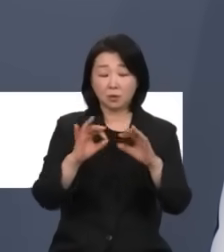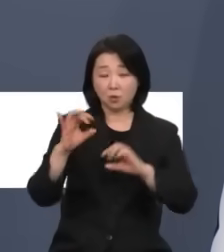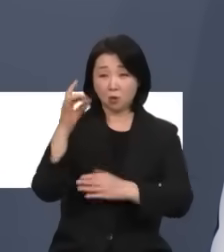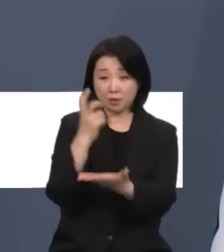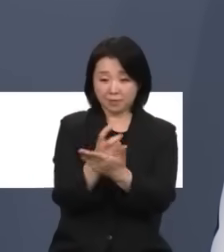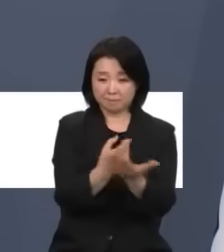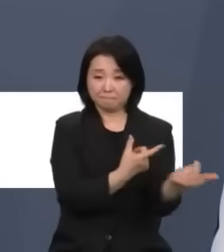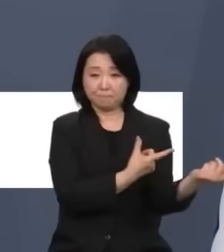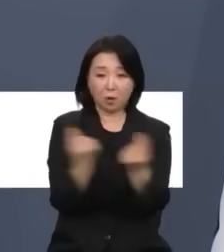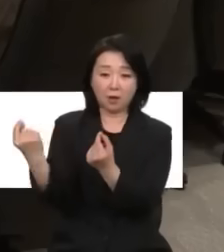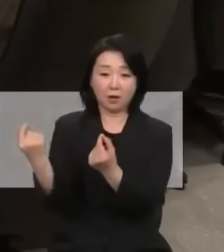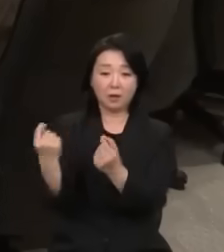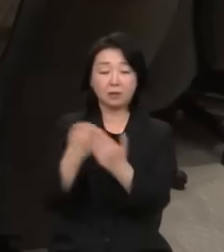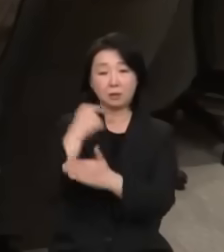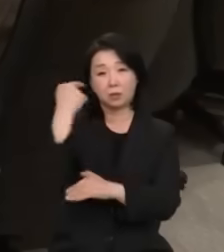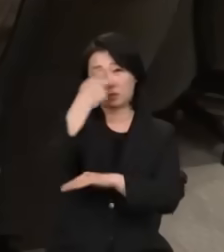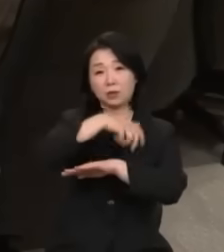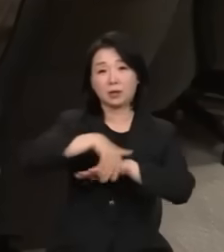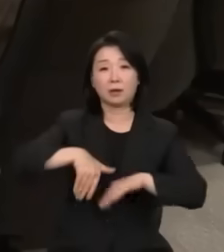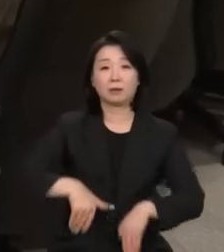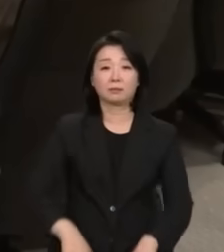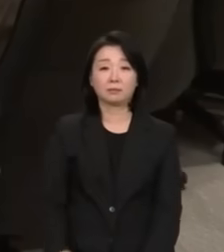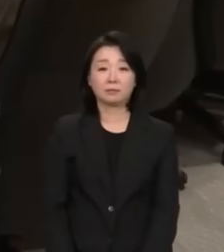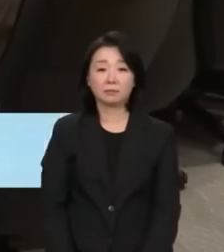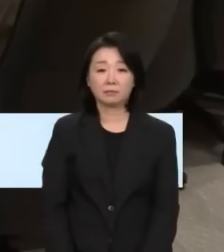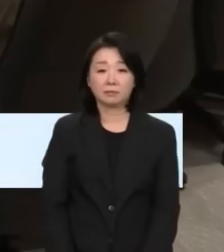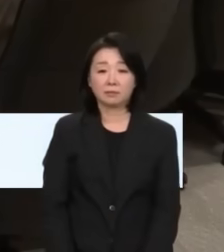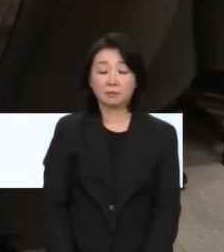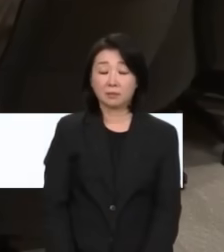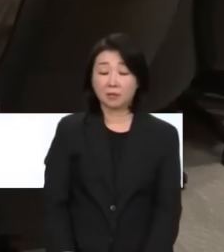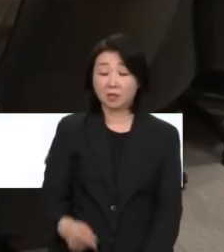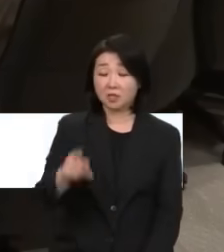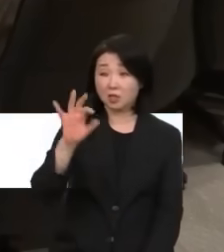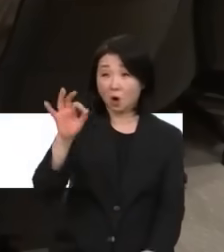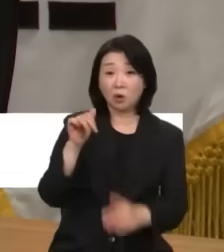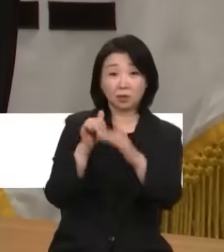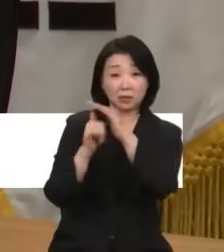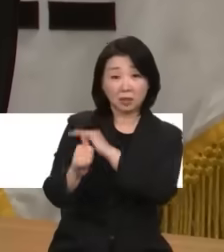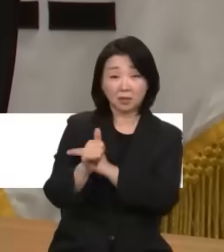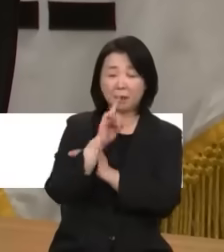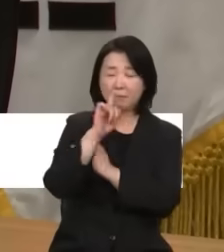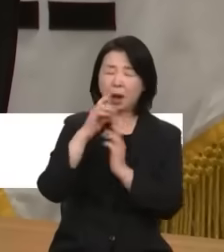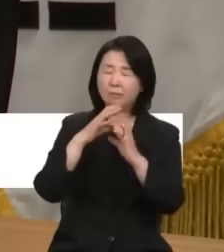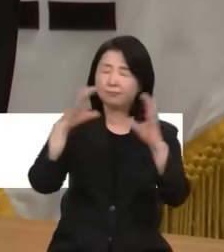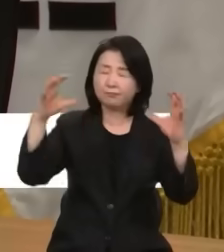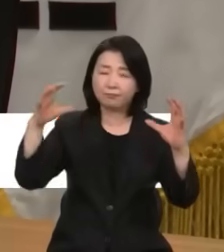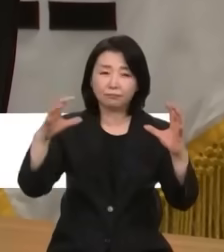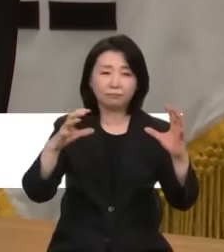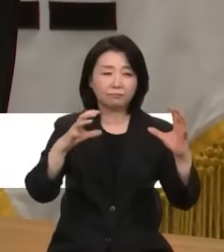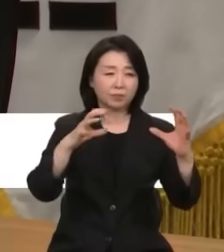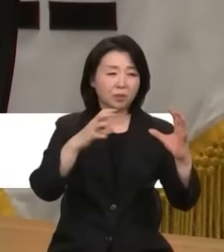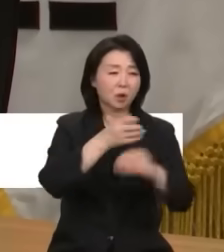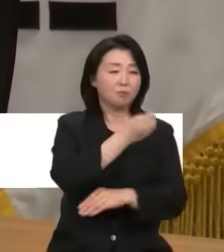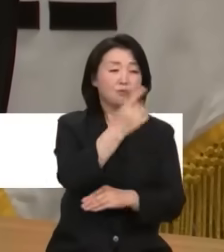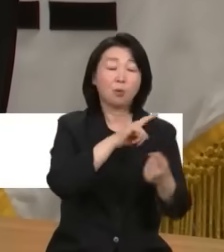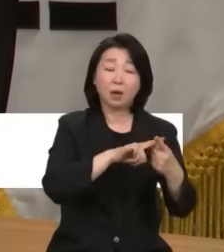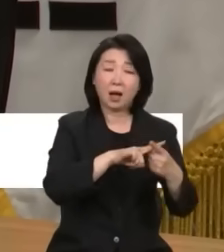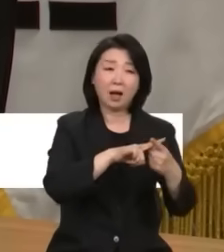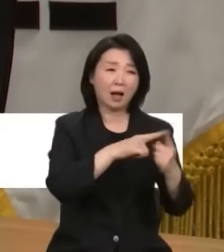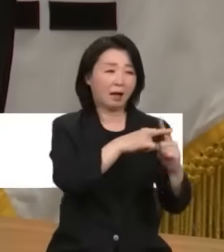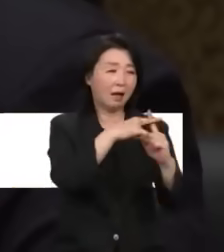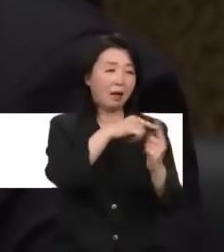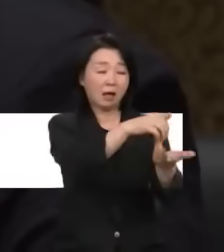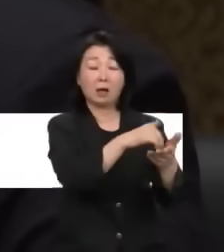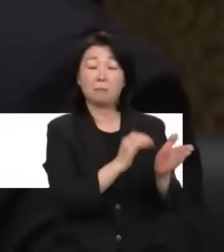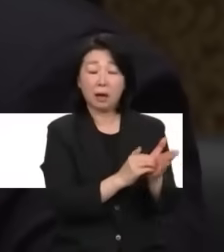따라서 철저히 정 대사는 논란이 불거진 이후 언론 보도 내용은 일방의 주장만을 기초로 한 것이라면서도